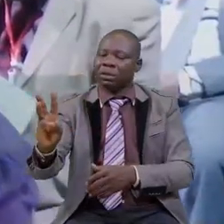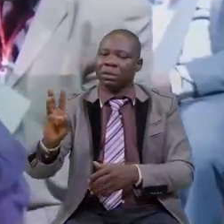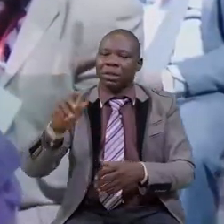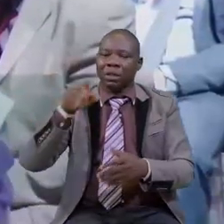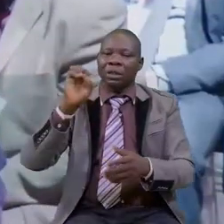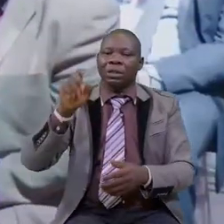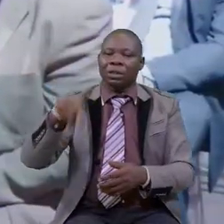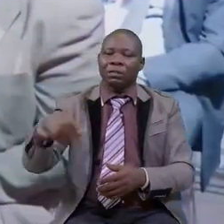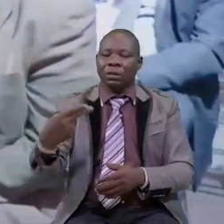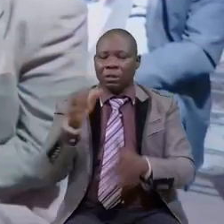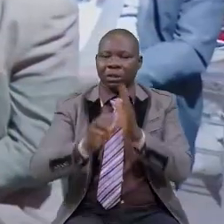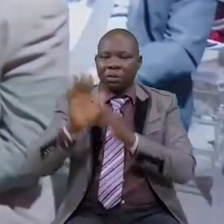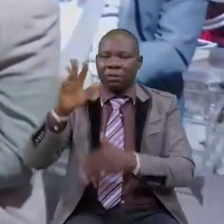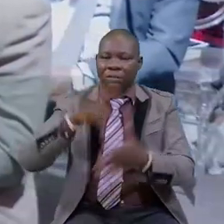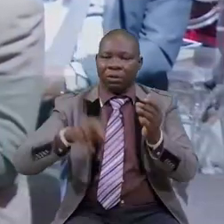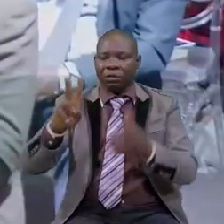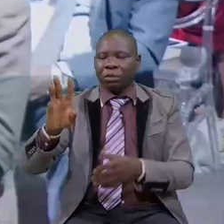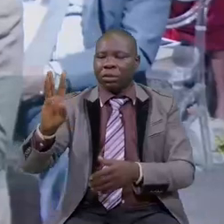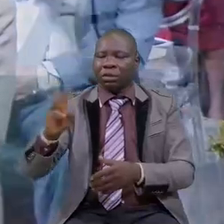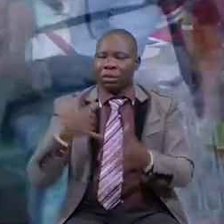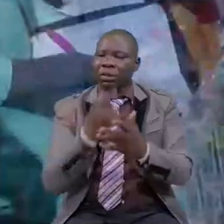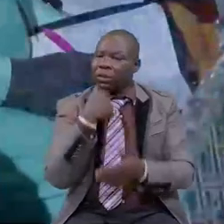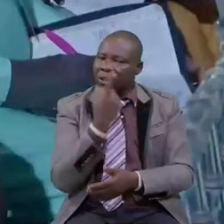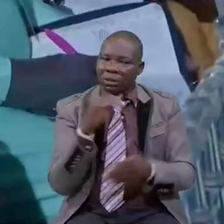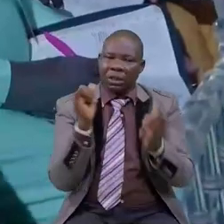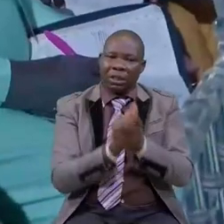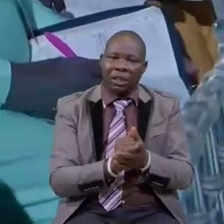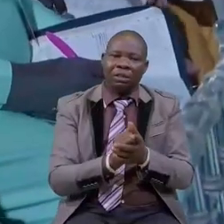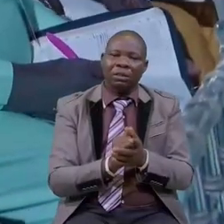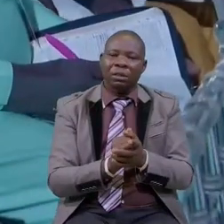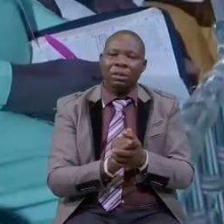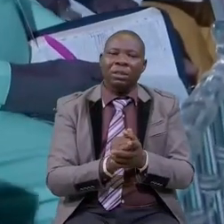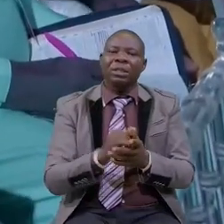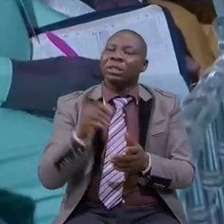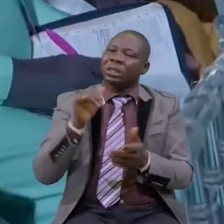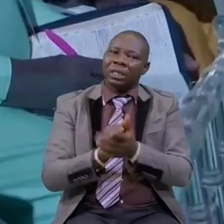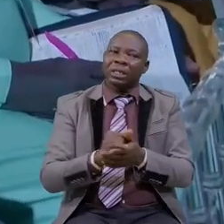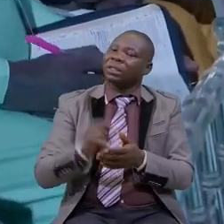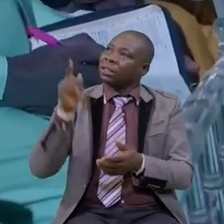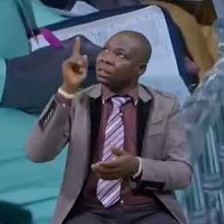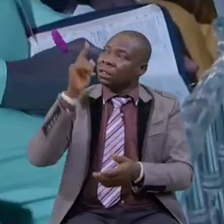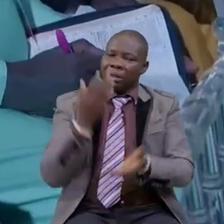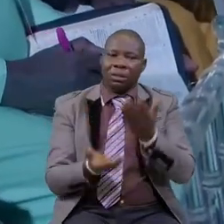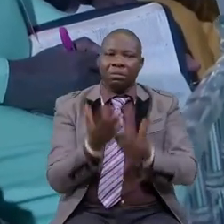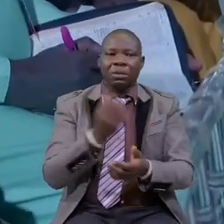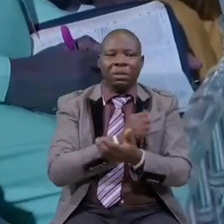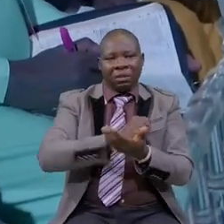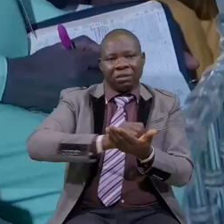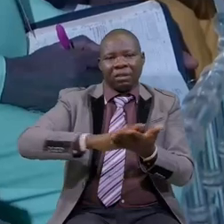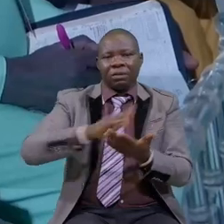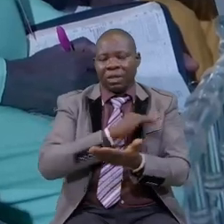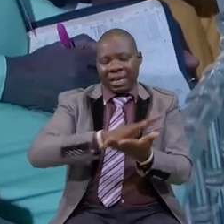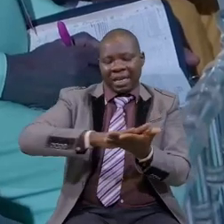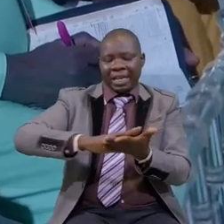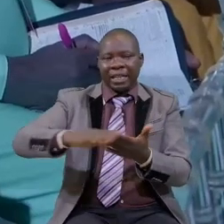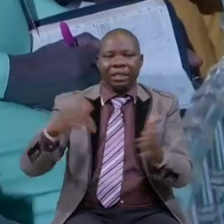Éphésiens 5, verset 26, il dit, afin de la sanctifier par